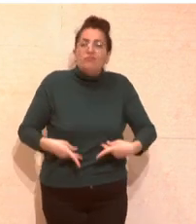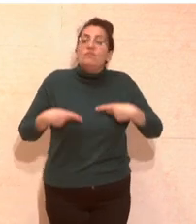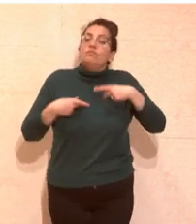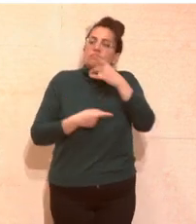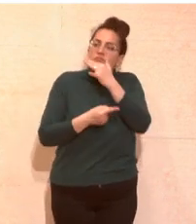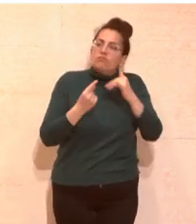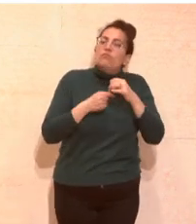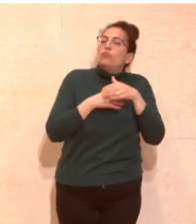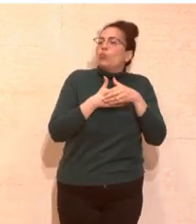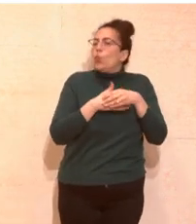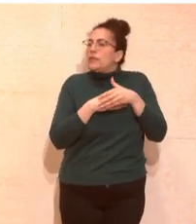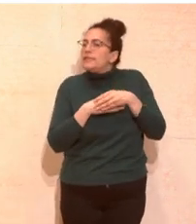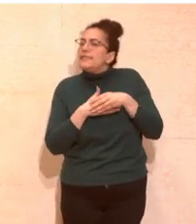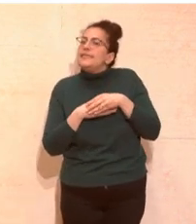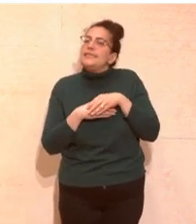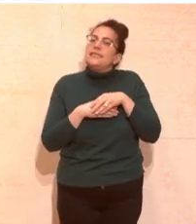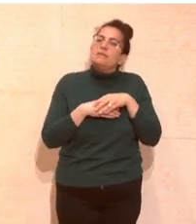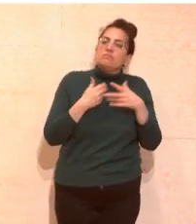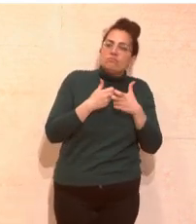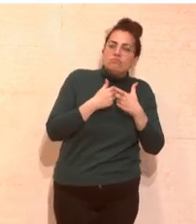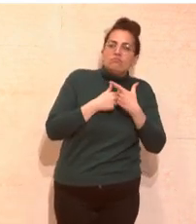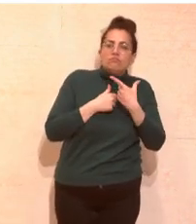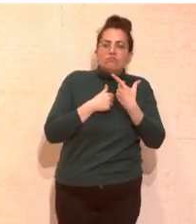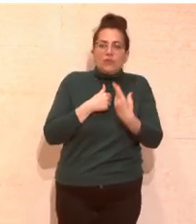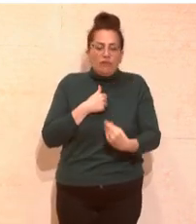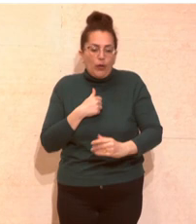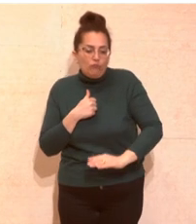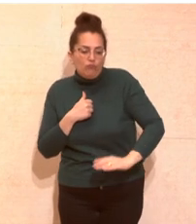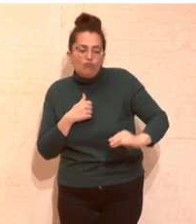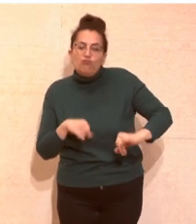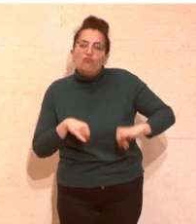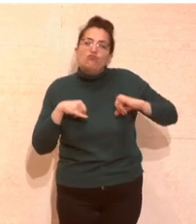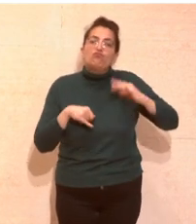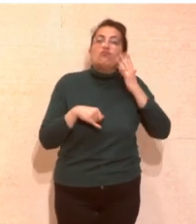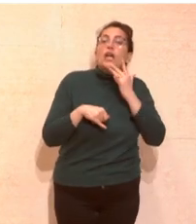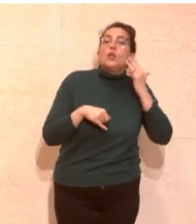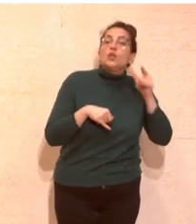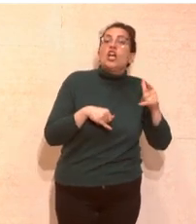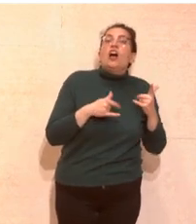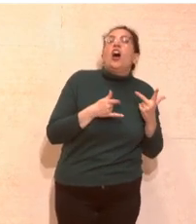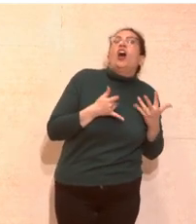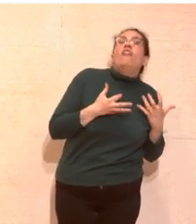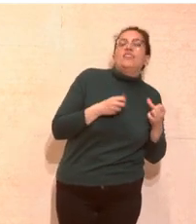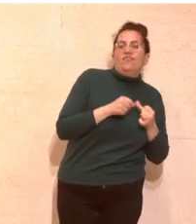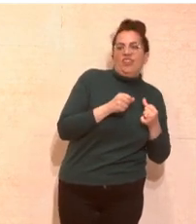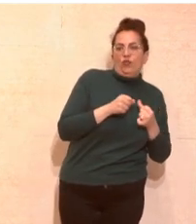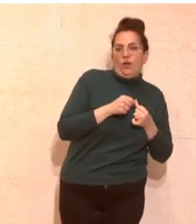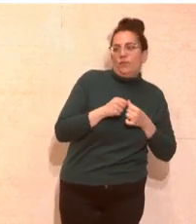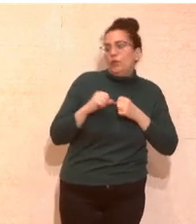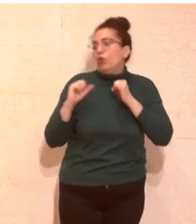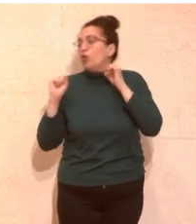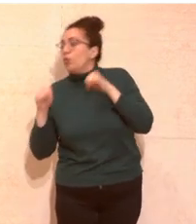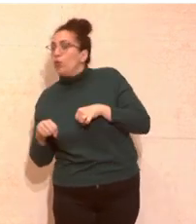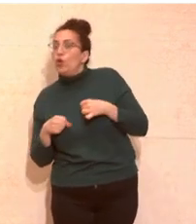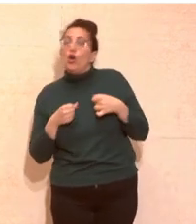là, notamment le jeune, l'enfant et l'ado, c'est ce qu'on a envie de faire. Et bien sûr, parfois, ça ne colle pas